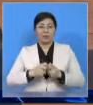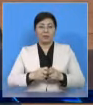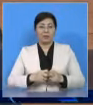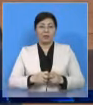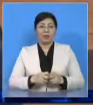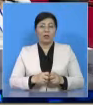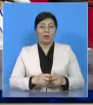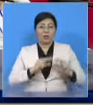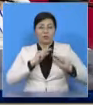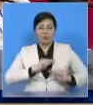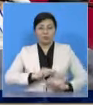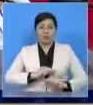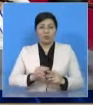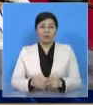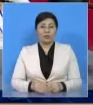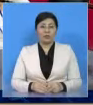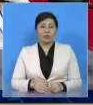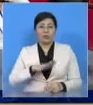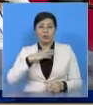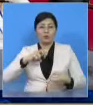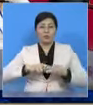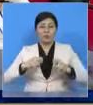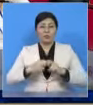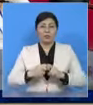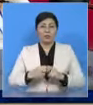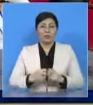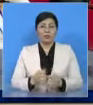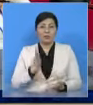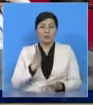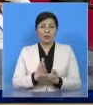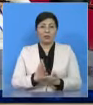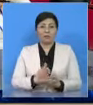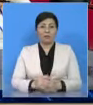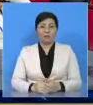жұмыстанудамыз. Әлде шешілуі көп мәселелер бар, жетеді.